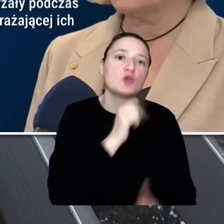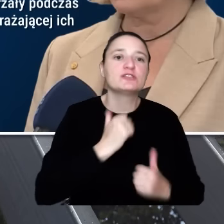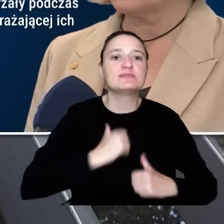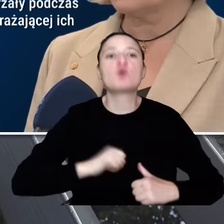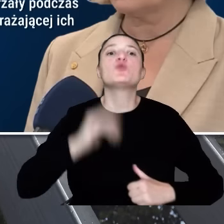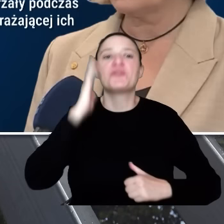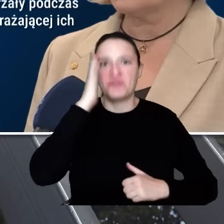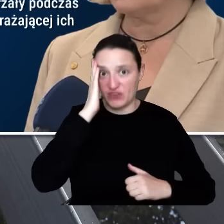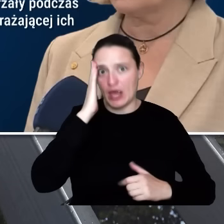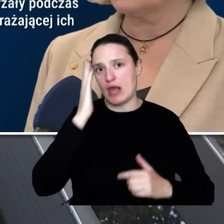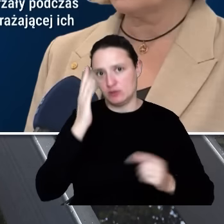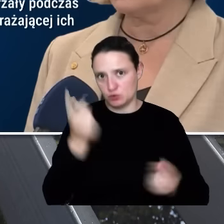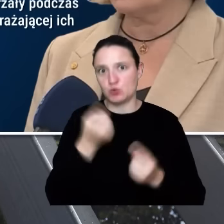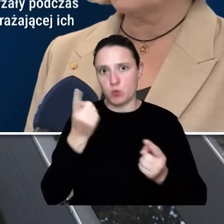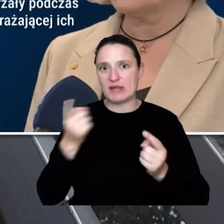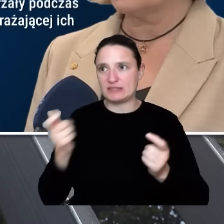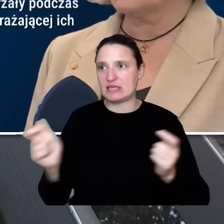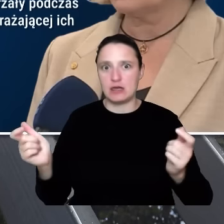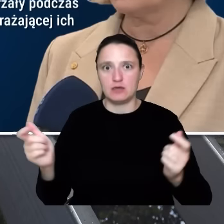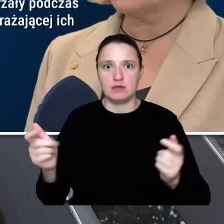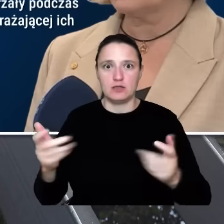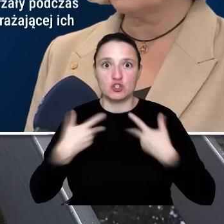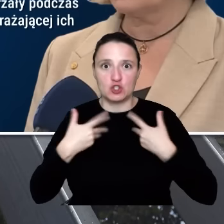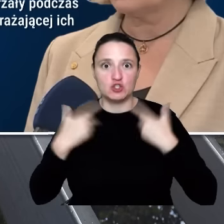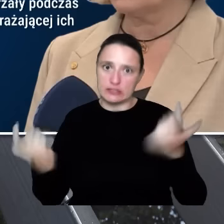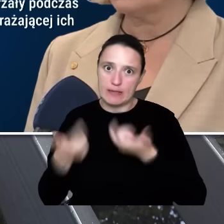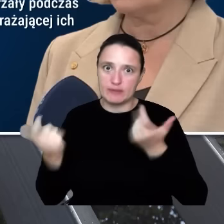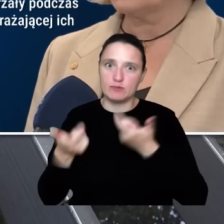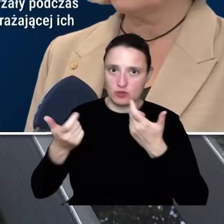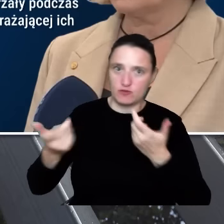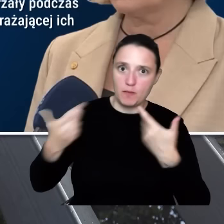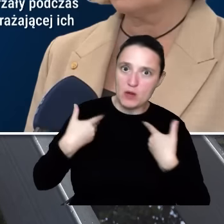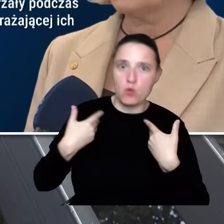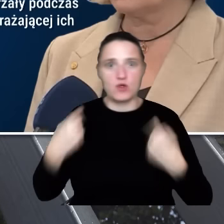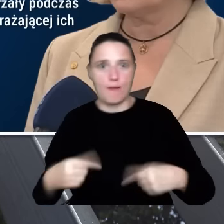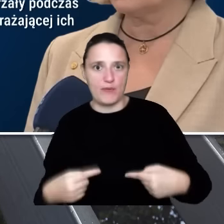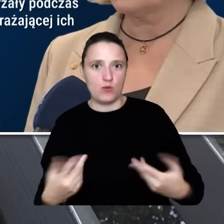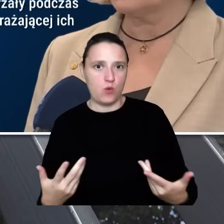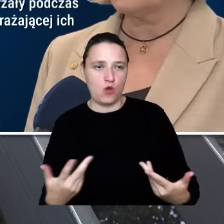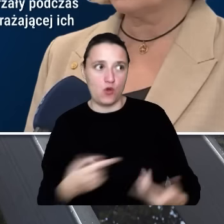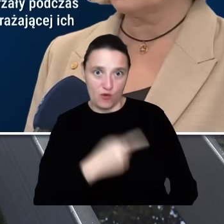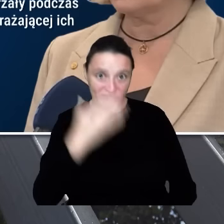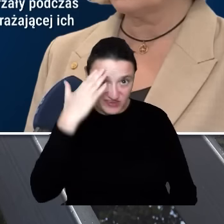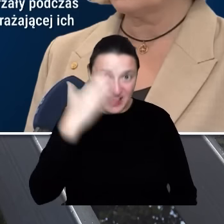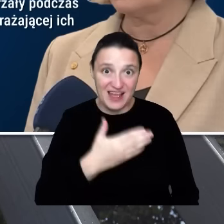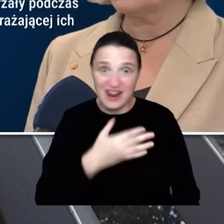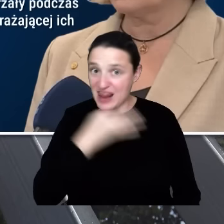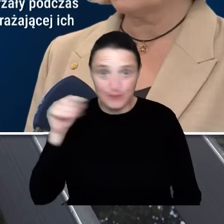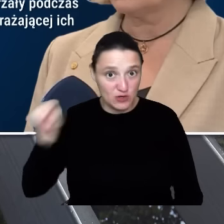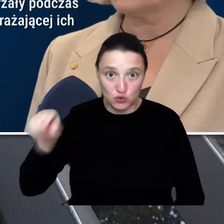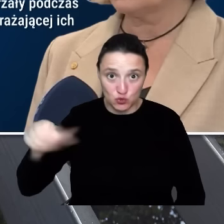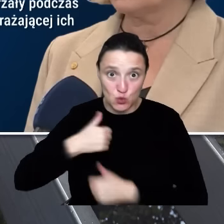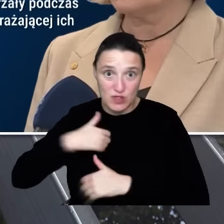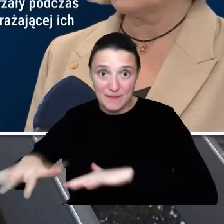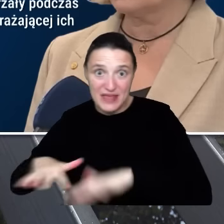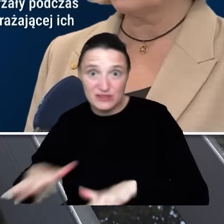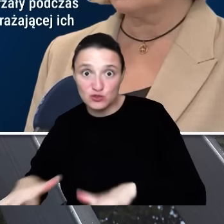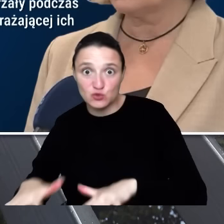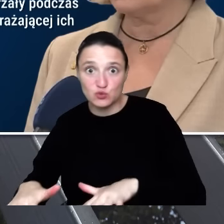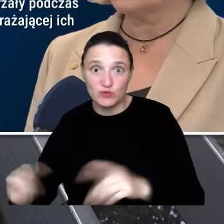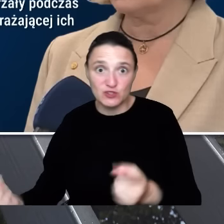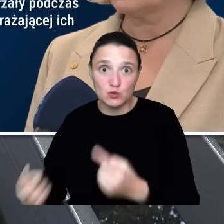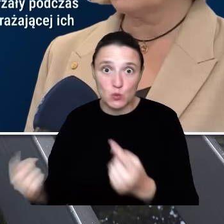sytuacja była zagrożona, czy stanowiła zagrożenie życia, czy nie zagrażała życiu lepiej niż ta osoba na miejscu, no nad tak, której głową